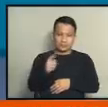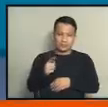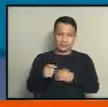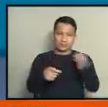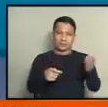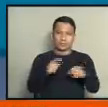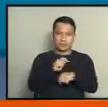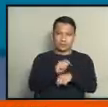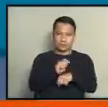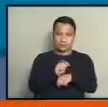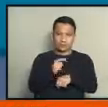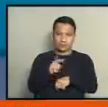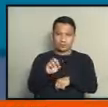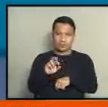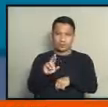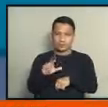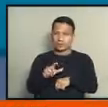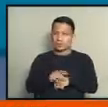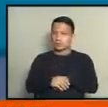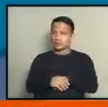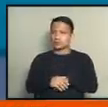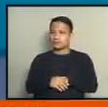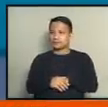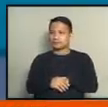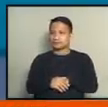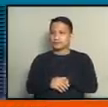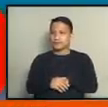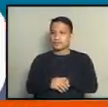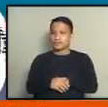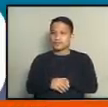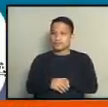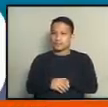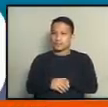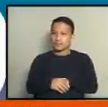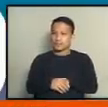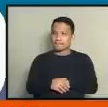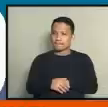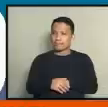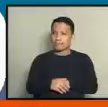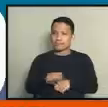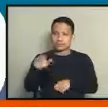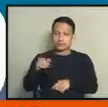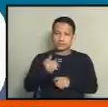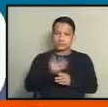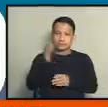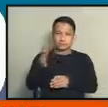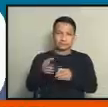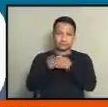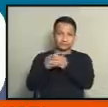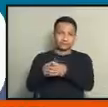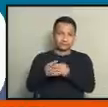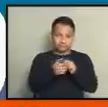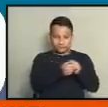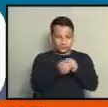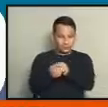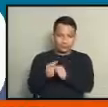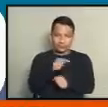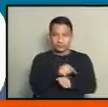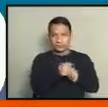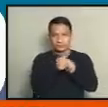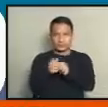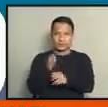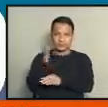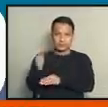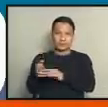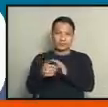Rafael, Tarlac City. Max Building. Okay, sige po. Sige po. Darating po kami dyan, ma'am,